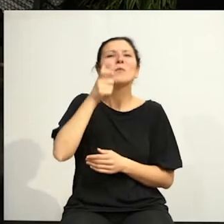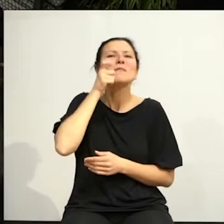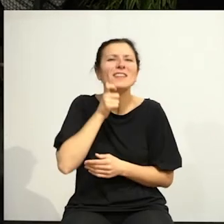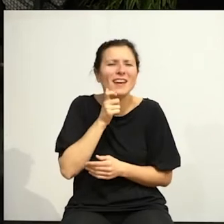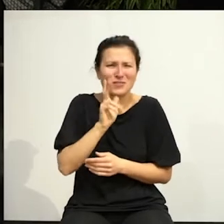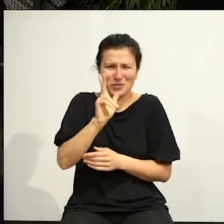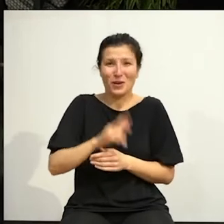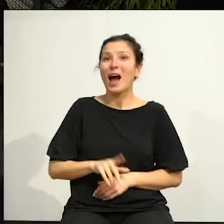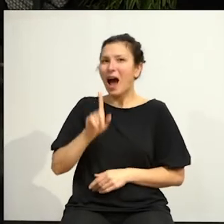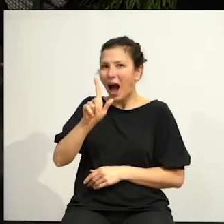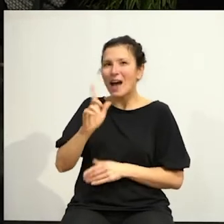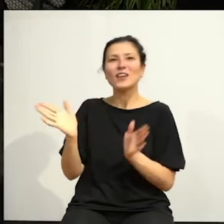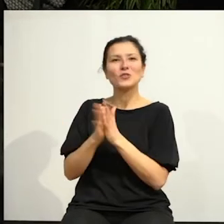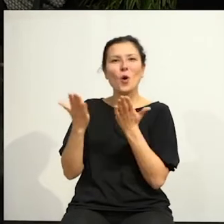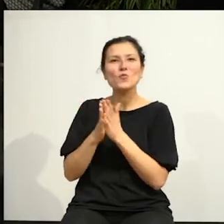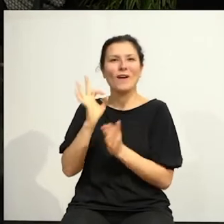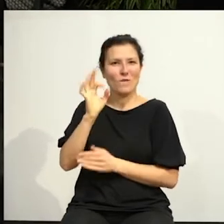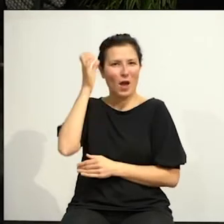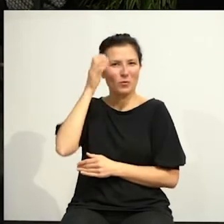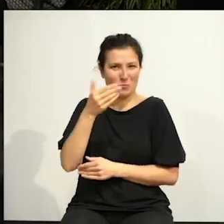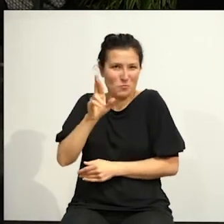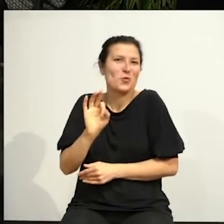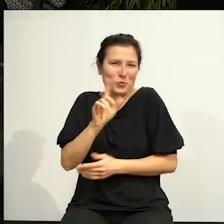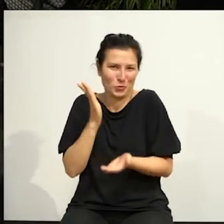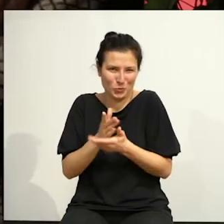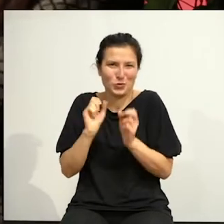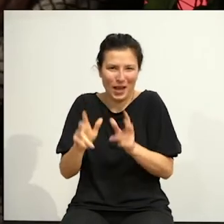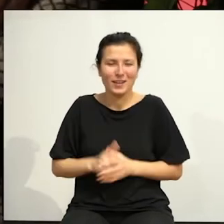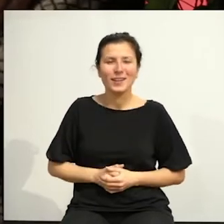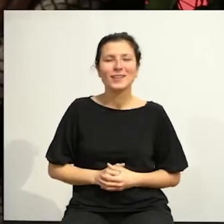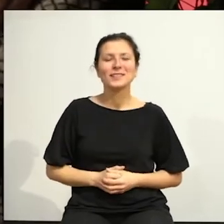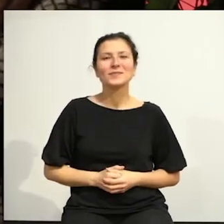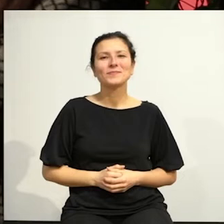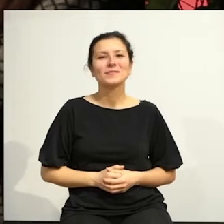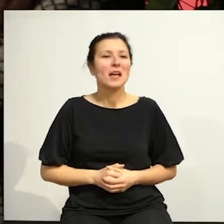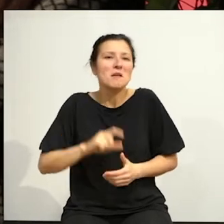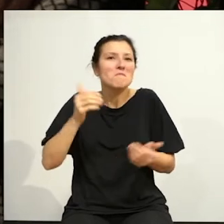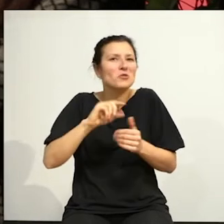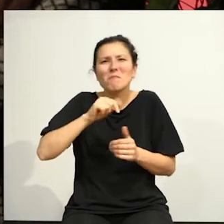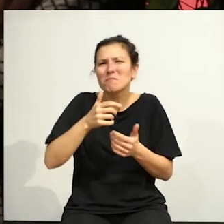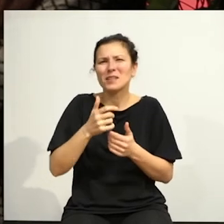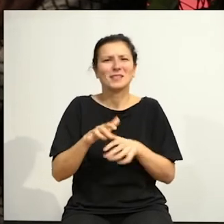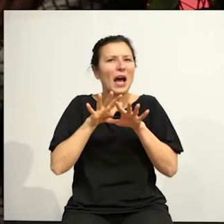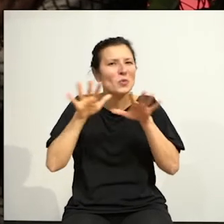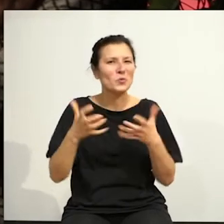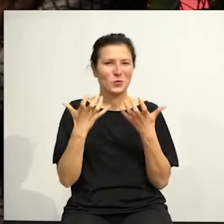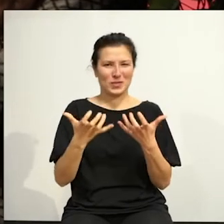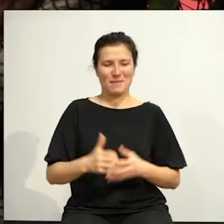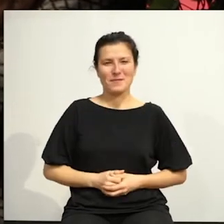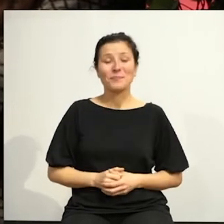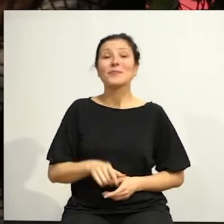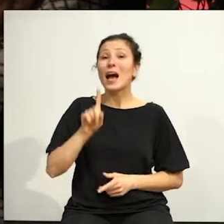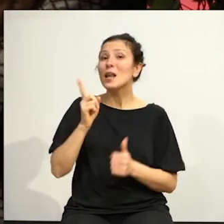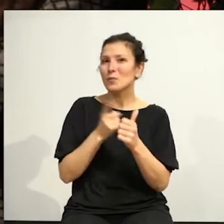Więc chodzi o to, że no, to pytanie trochę nas może tak, zaprowadzić w kozi róg, bo za dużo chcemy. Natomiast po